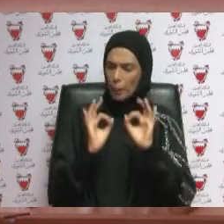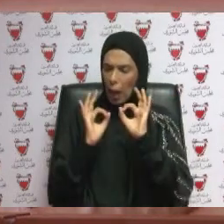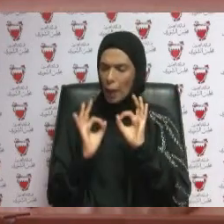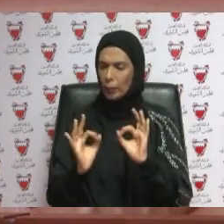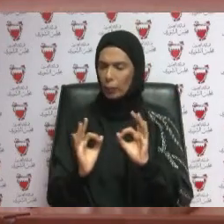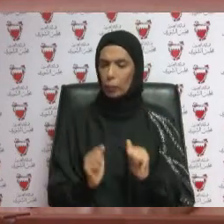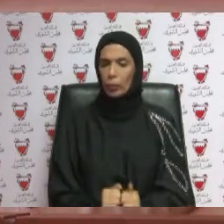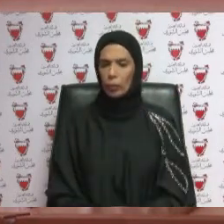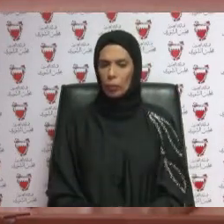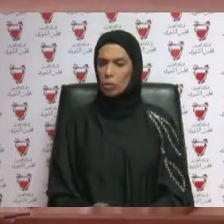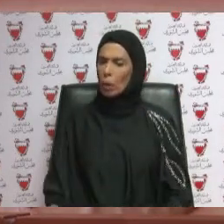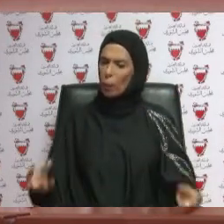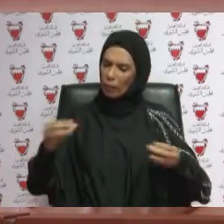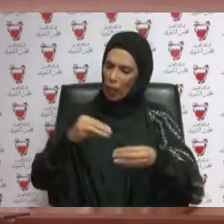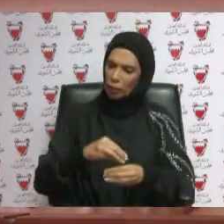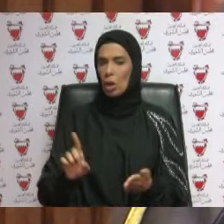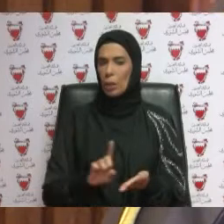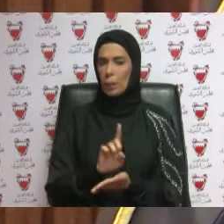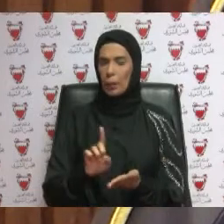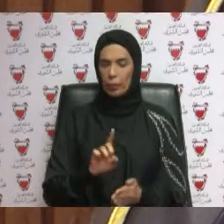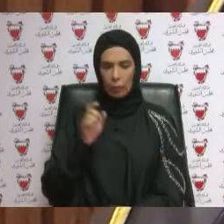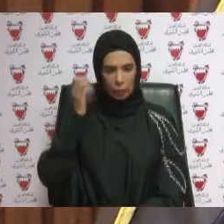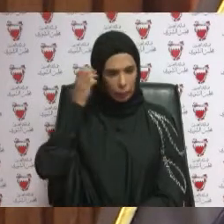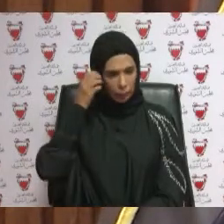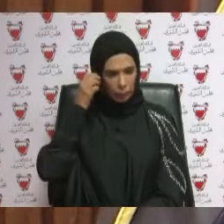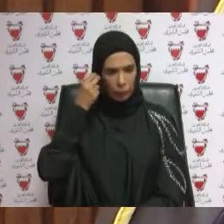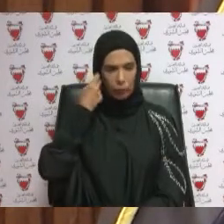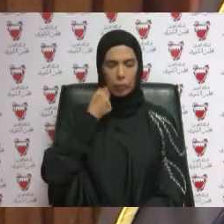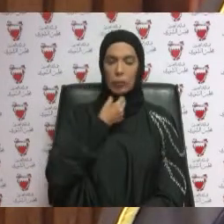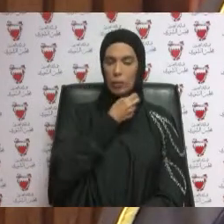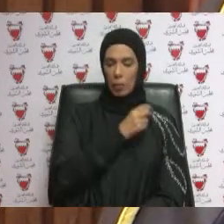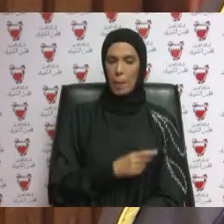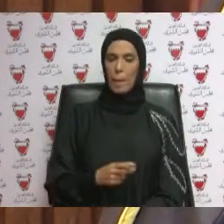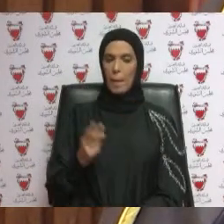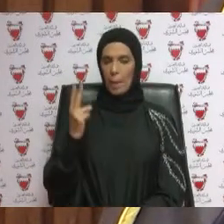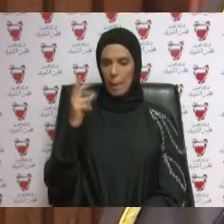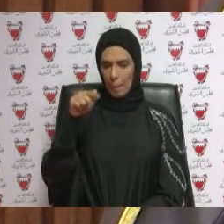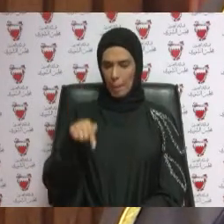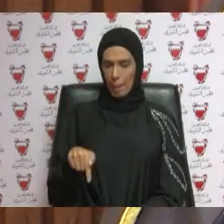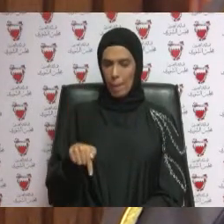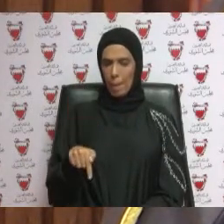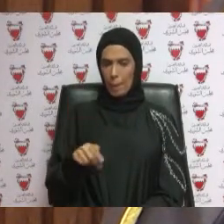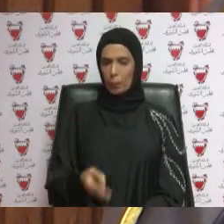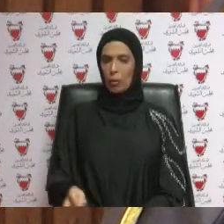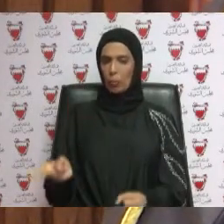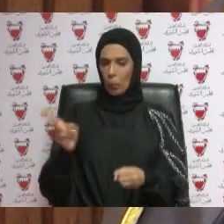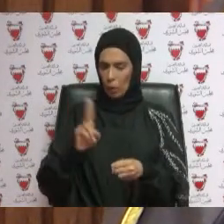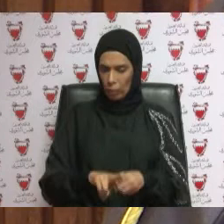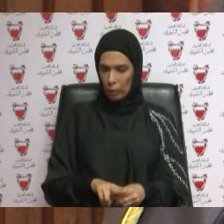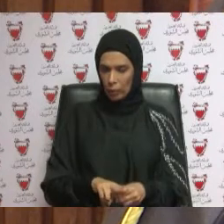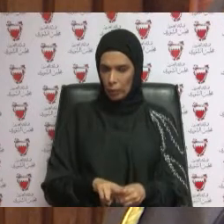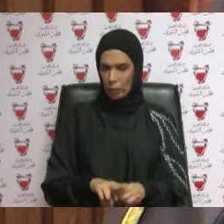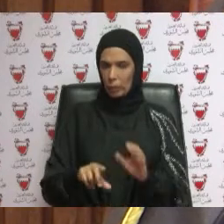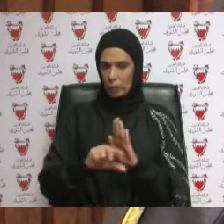المادة 2 والمادة 3. شكرا مع الرئيس. شكرا جزيلا. إذن الآن في توجه إلى إعادة